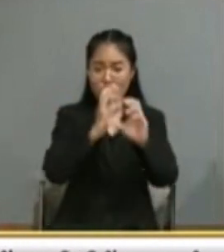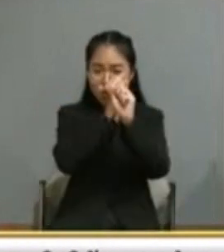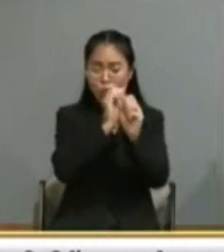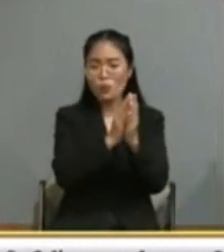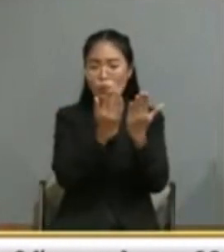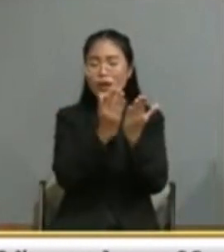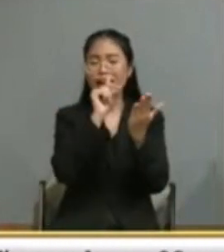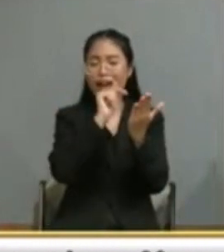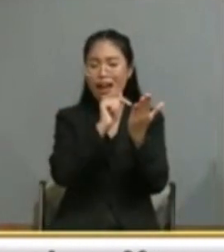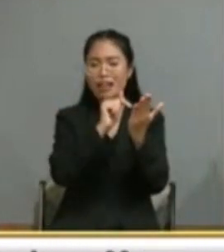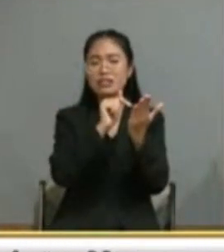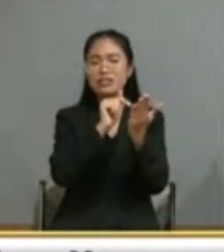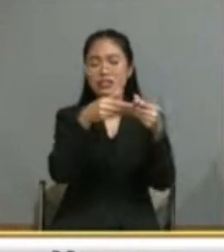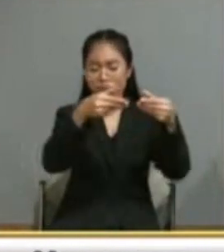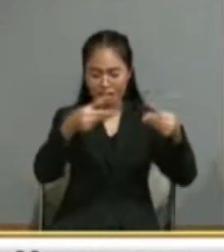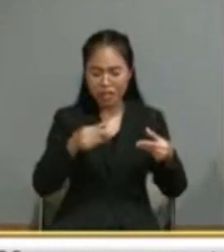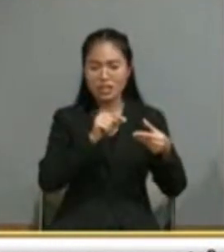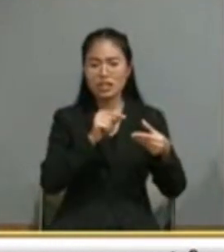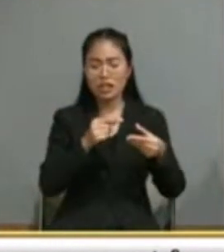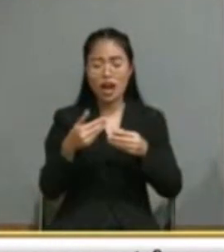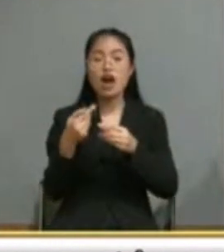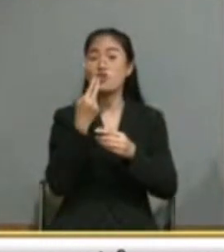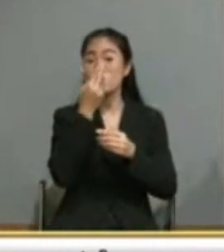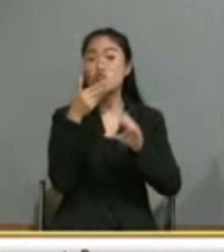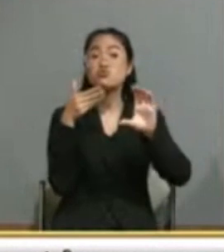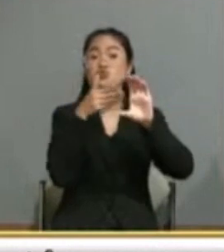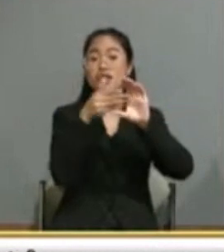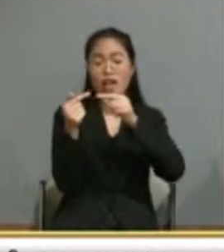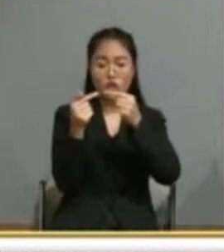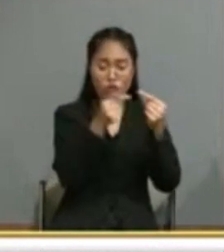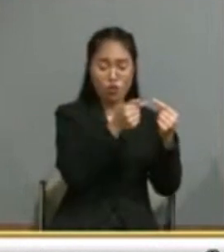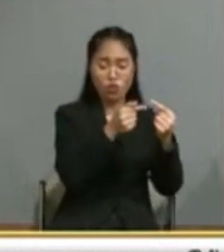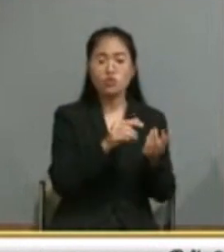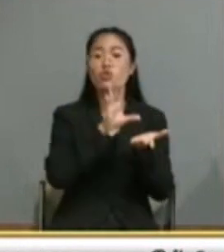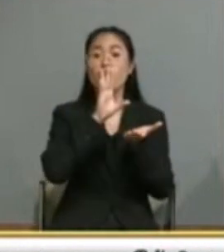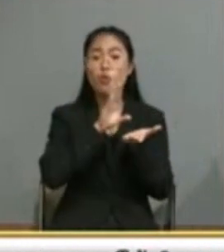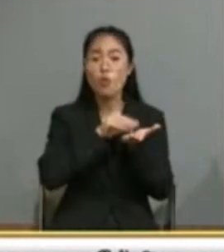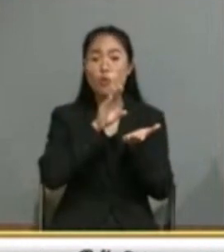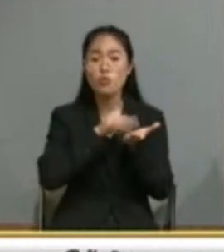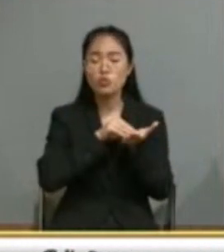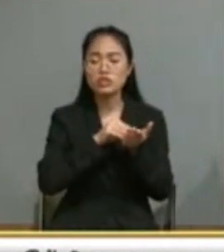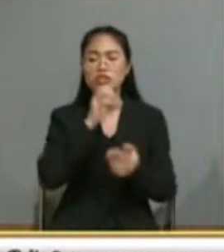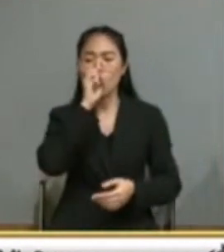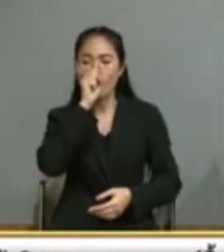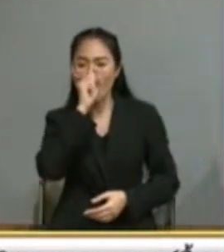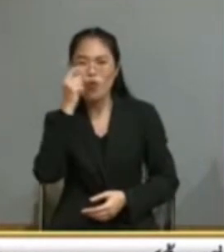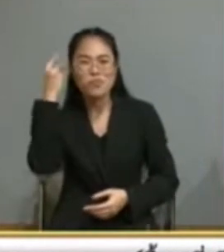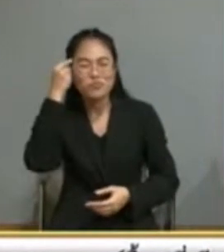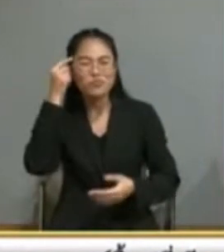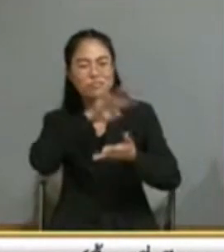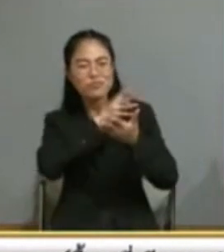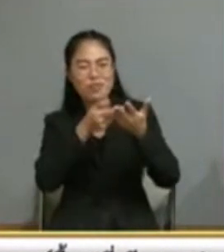ต่อไปจากข้มูลแล้วก็คามคาดการท